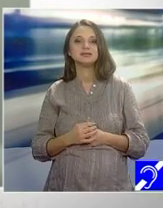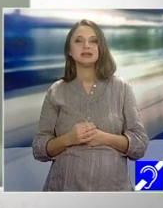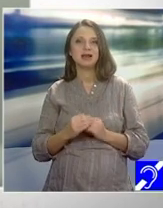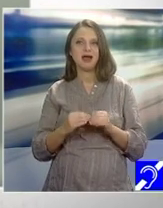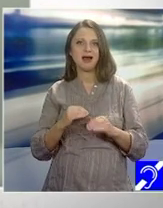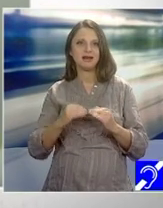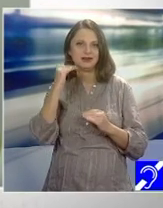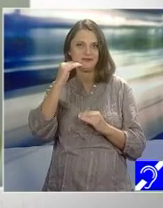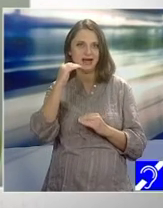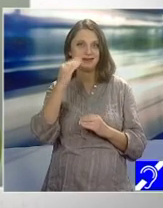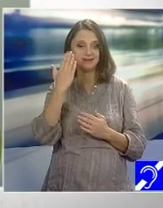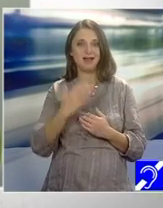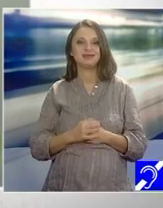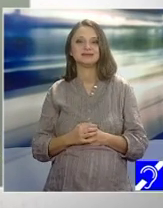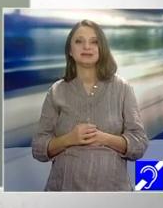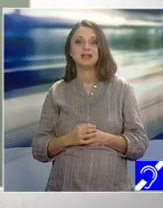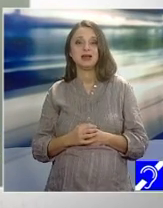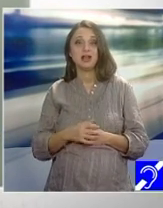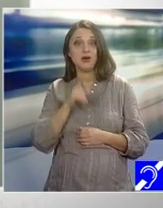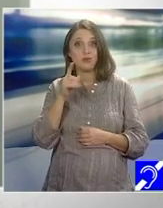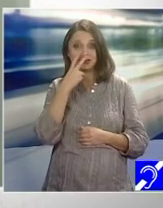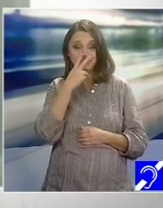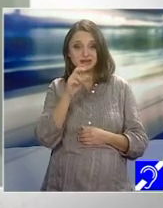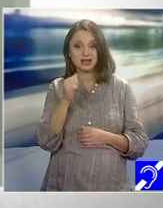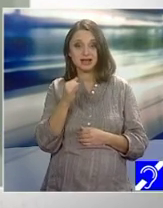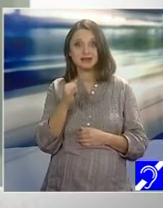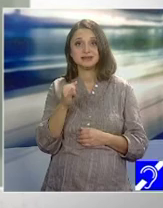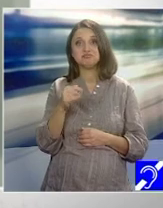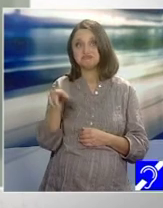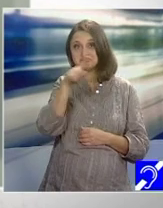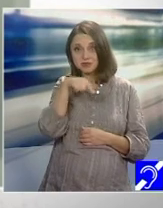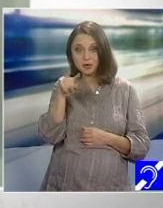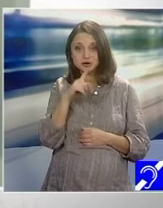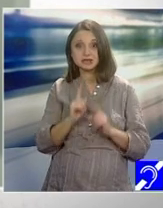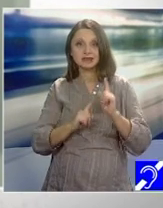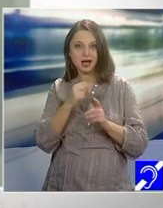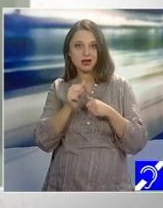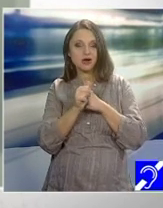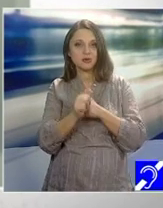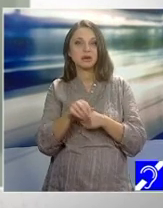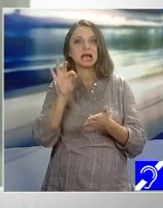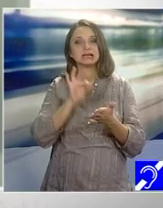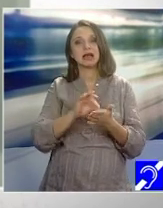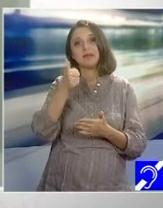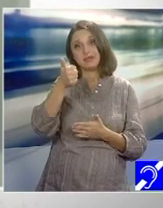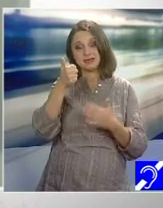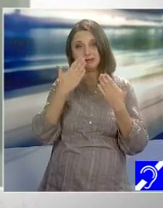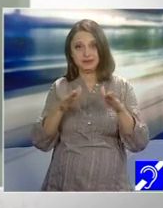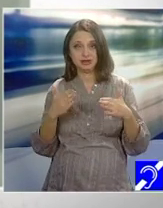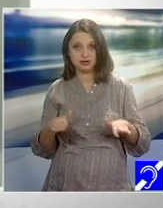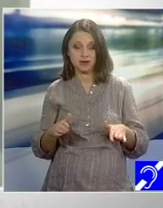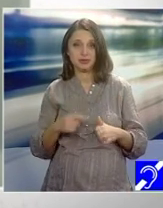Spre exemplu, o să vedeți și dumneavoastră și dumneavoastră, doamnelor, domnilor, dacă veți urmări pe data de 1